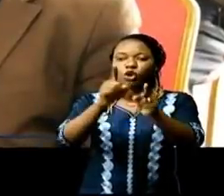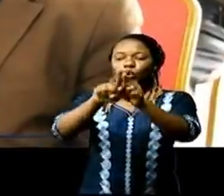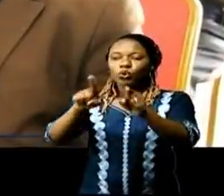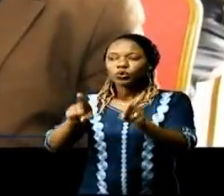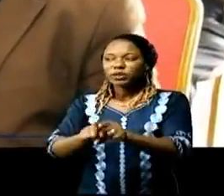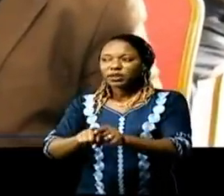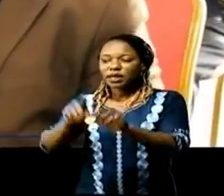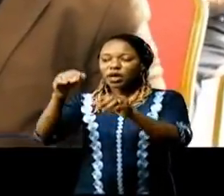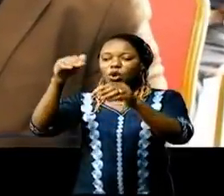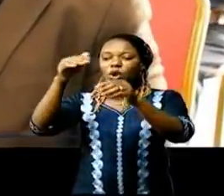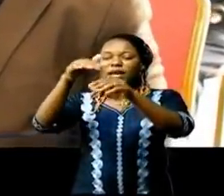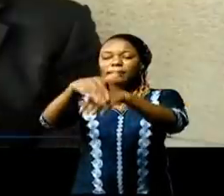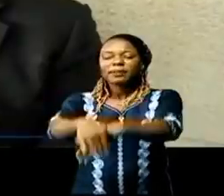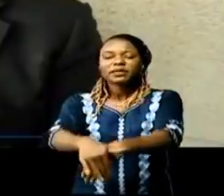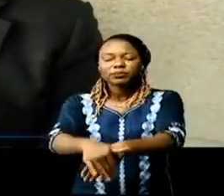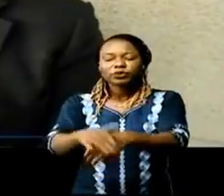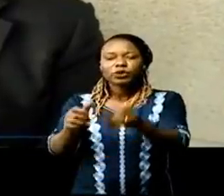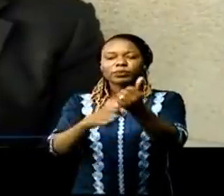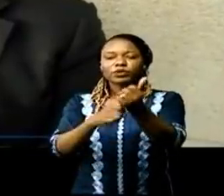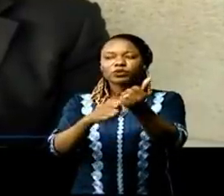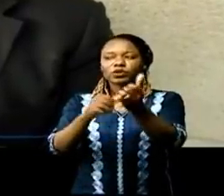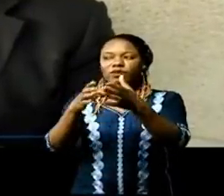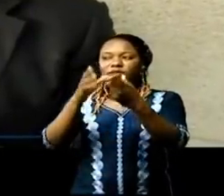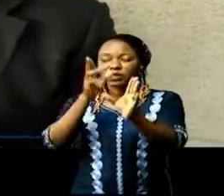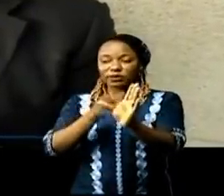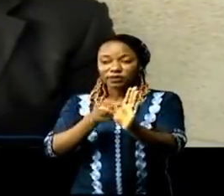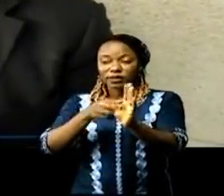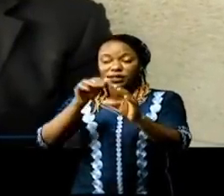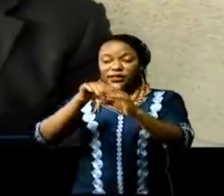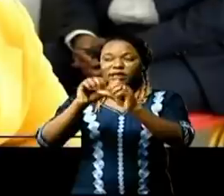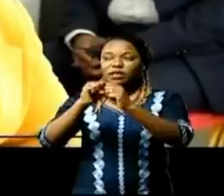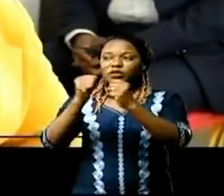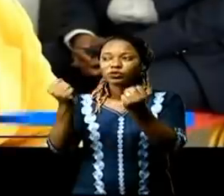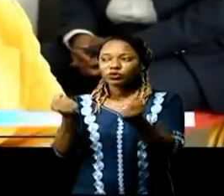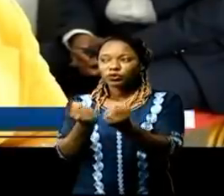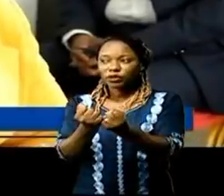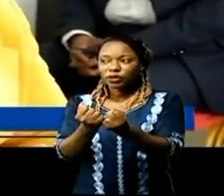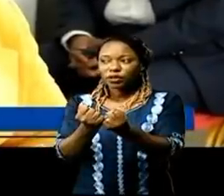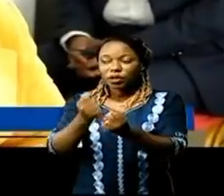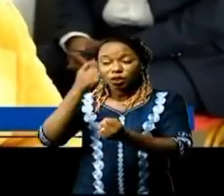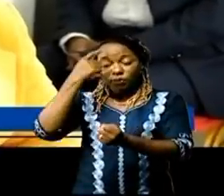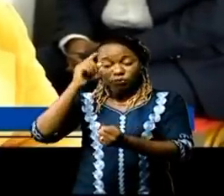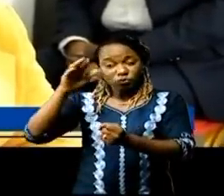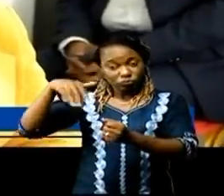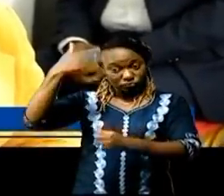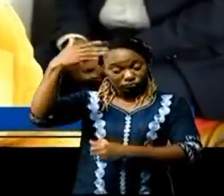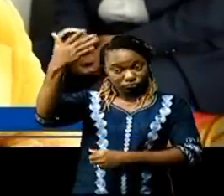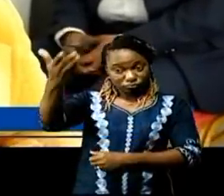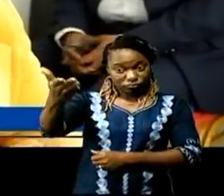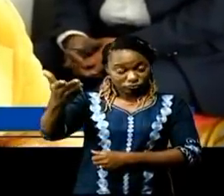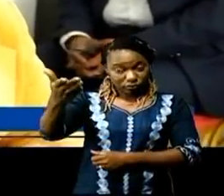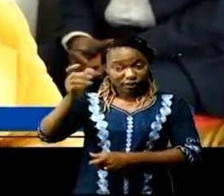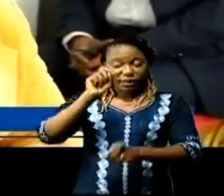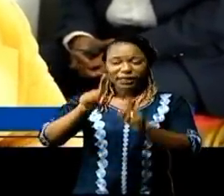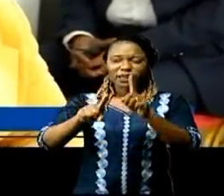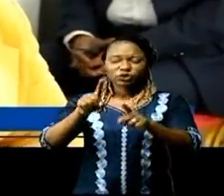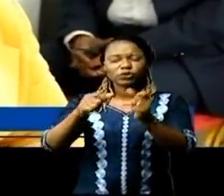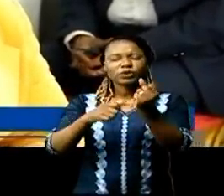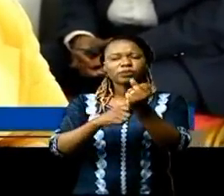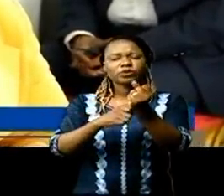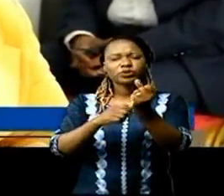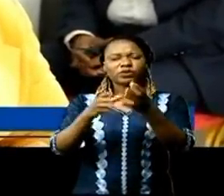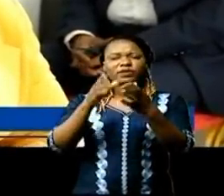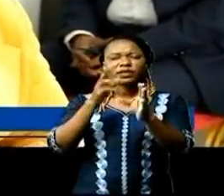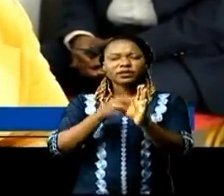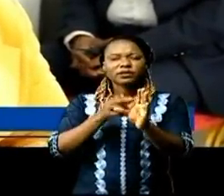à la participation des personnes avec handicap dans la société, afin que demain, la question des personnes avec handicap